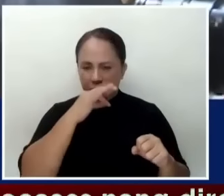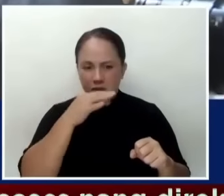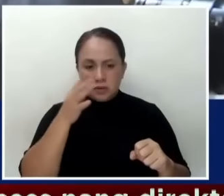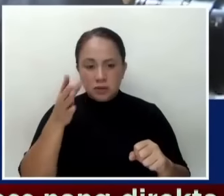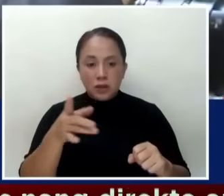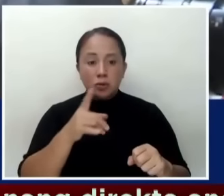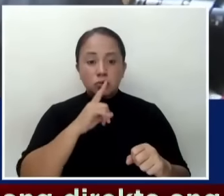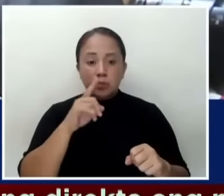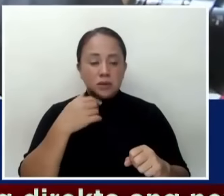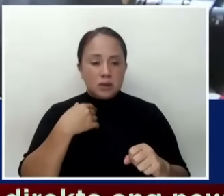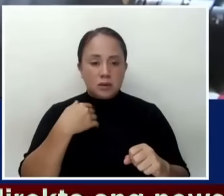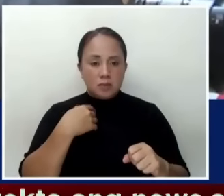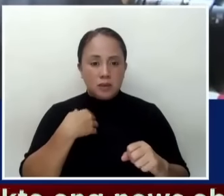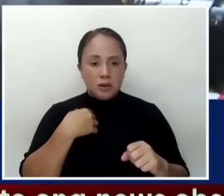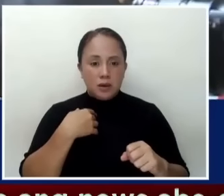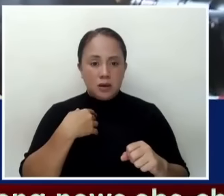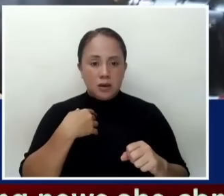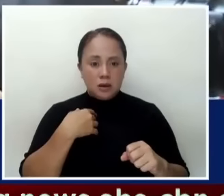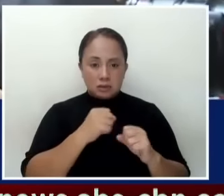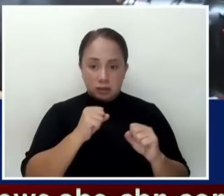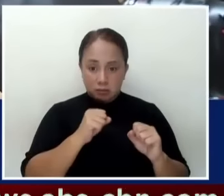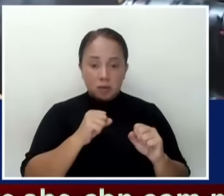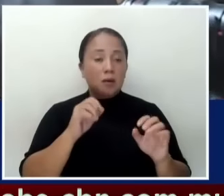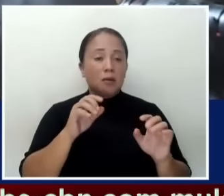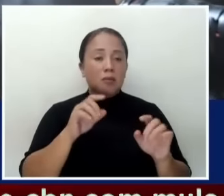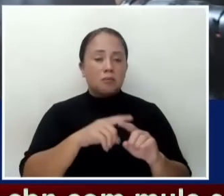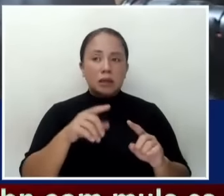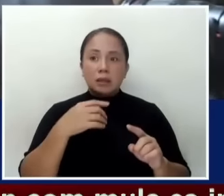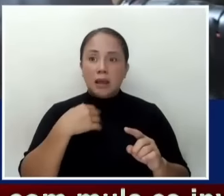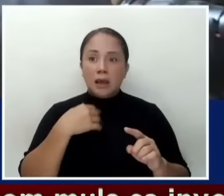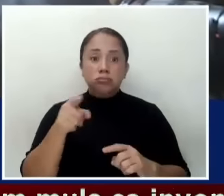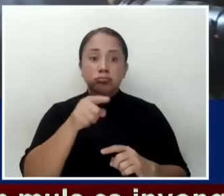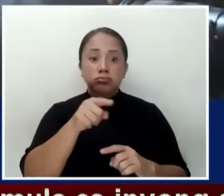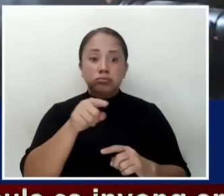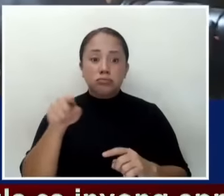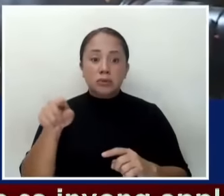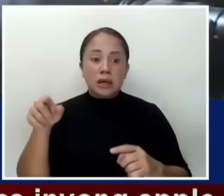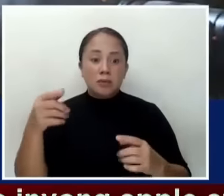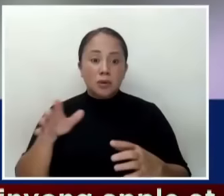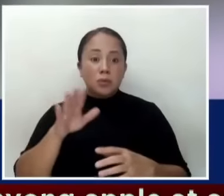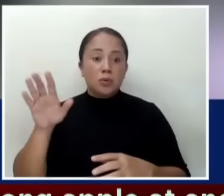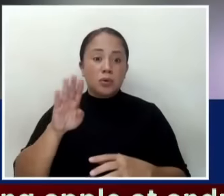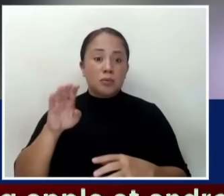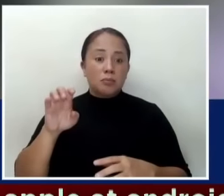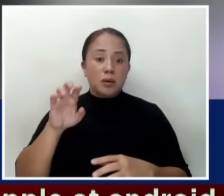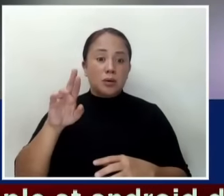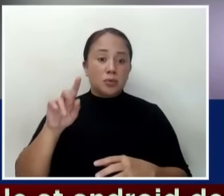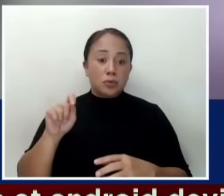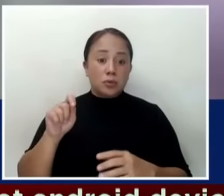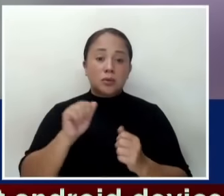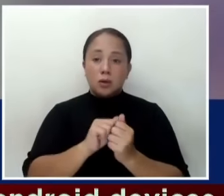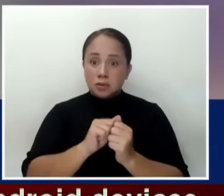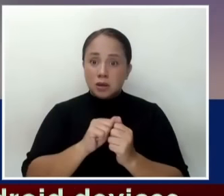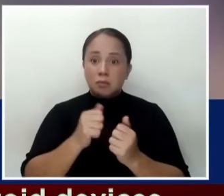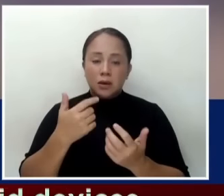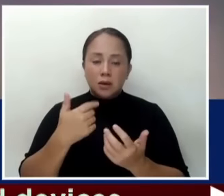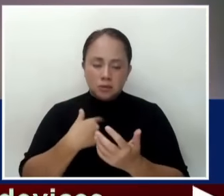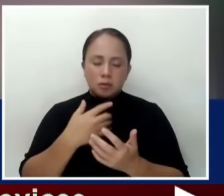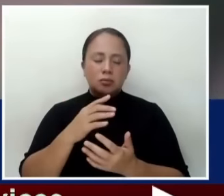way. Pero meron ng iba doon, nakapunta na sa Beirut at kasama ngayon sa flight ngayon. Mula nang magsimula